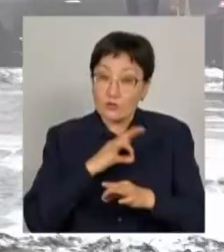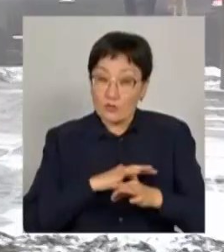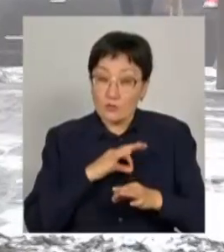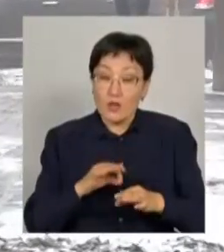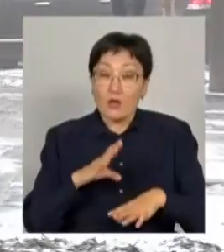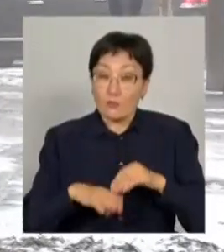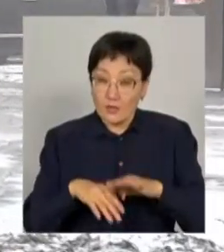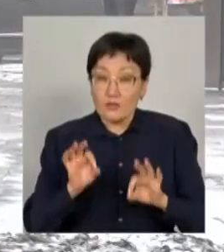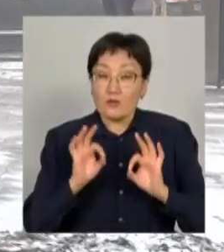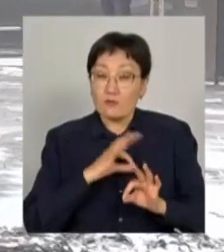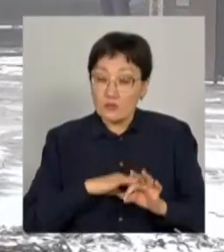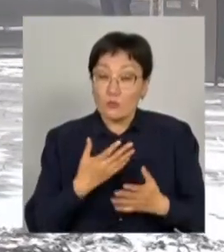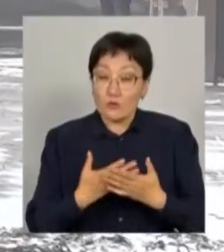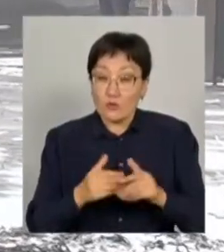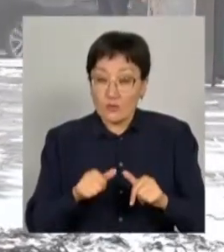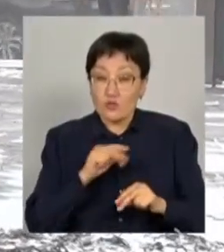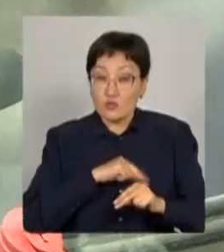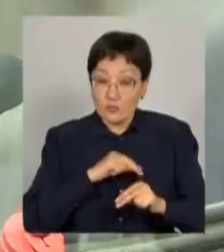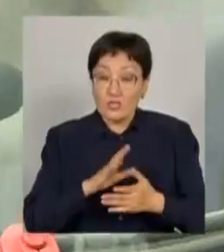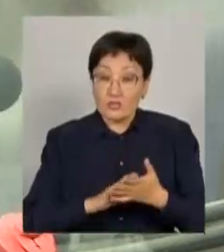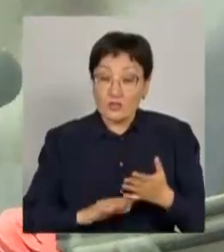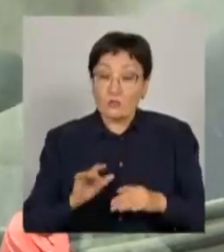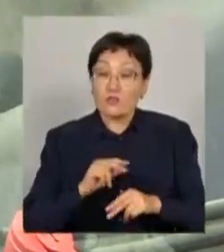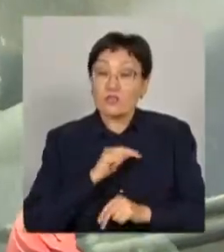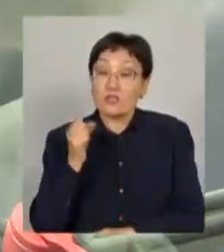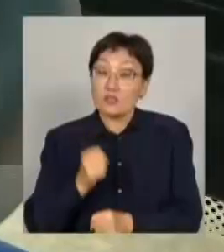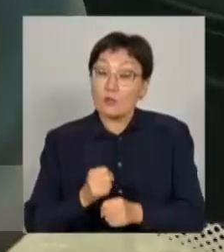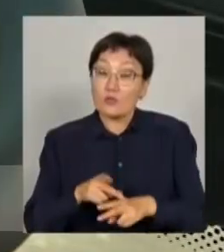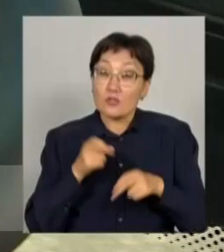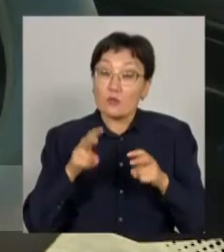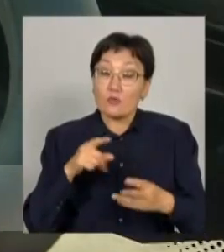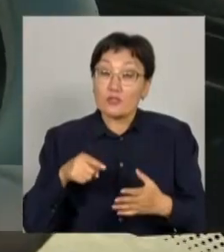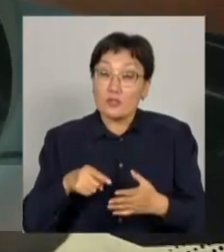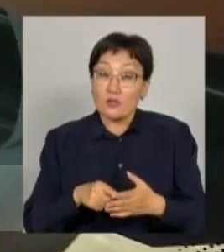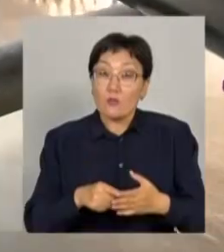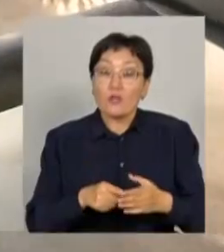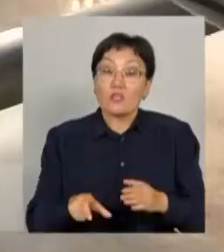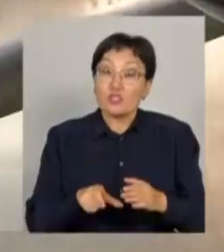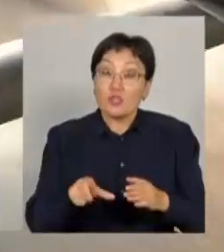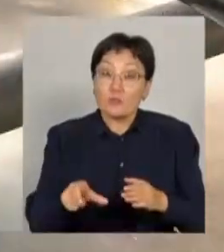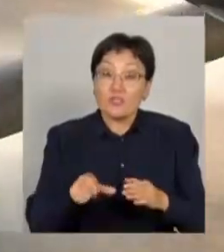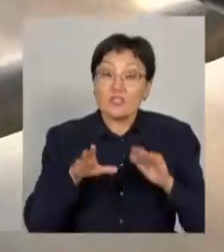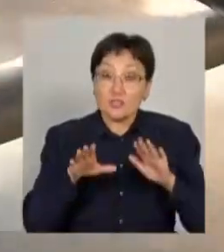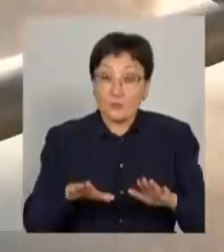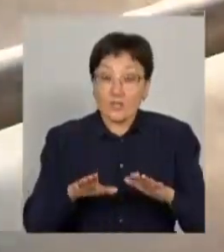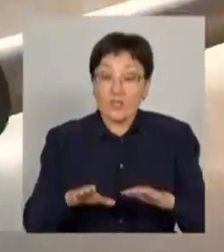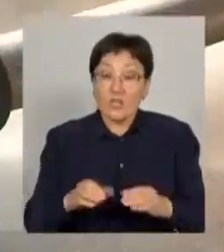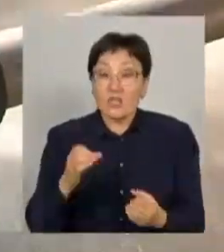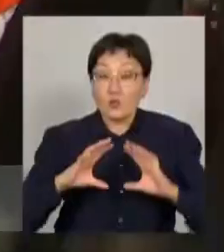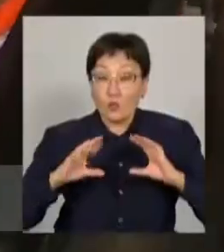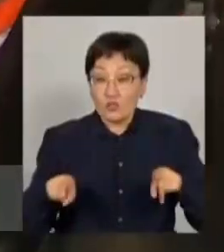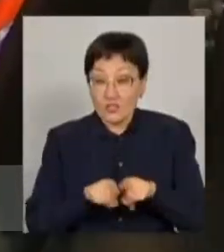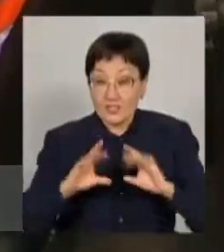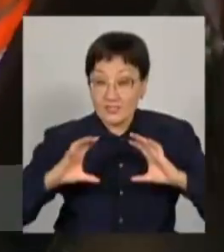оң болды. Бұл жұмыстар биыл да жалғасады. Сондай-ақ қызметкерлердің қауіпсіздігі үшін қаладағы магистральды жолдарда тек қана техникалар